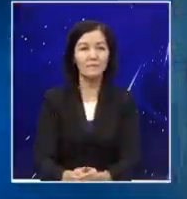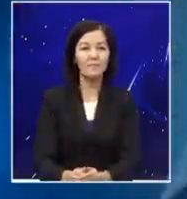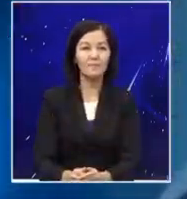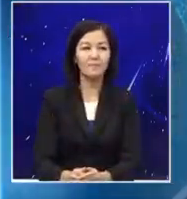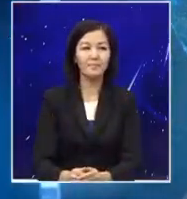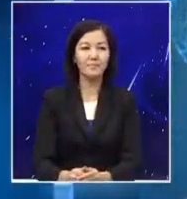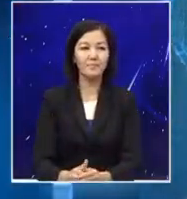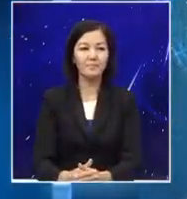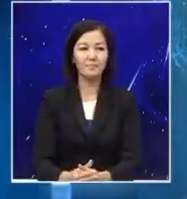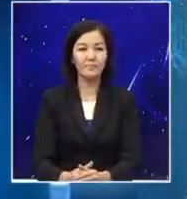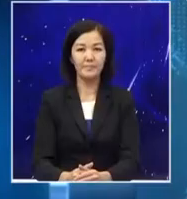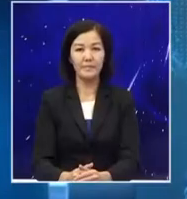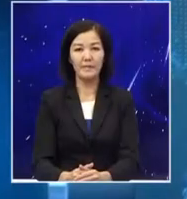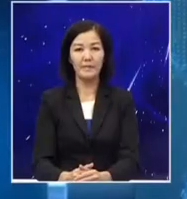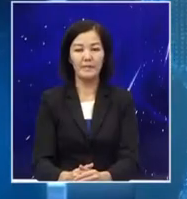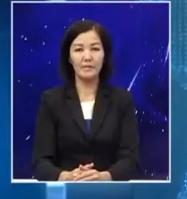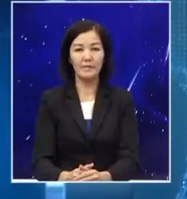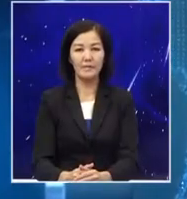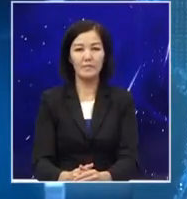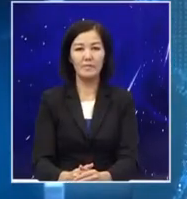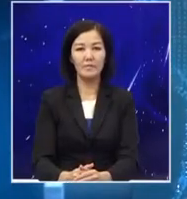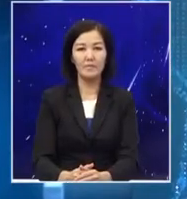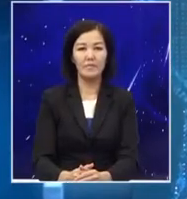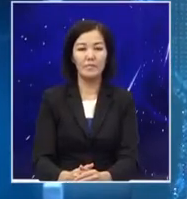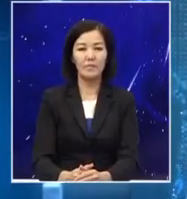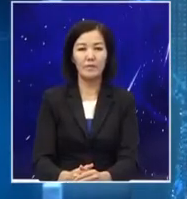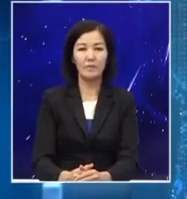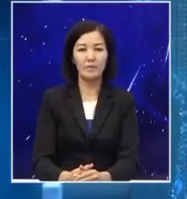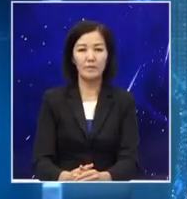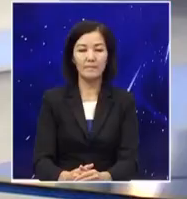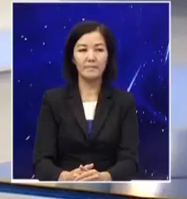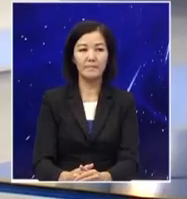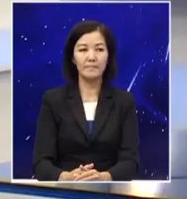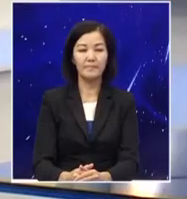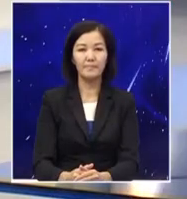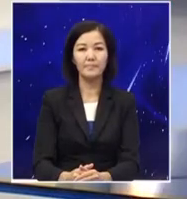Жарқын Нұрланұлы, Абылай Құттықбай, Жетісу телеарнасы, Көксу ауданынан.